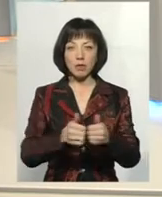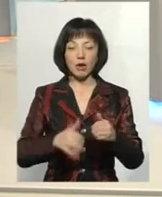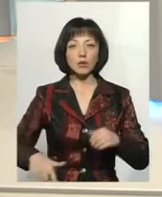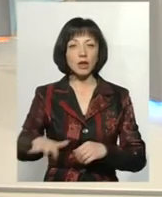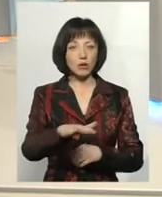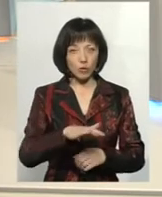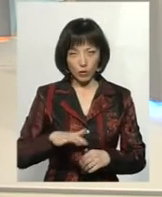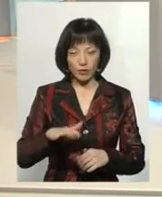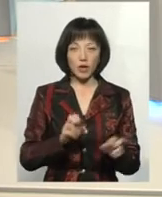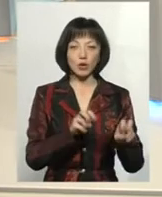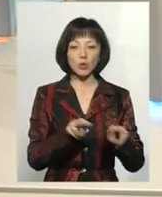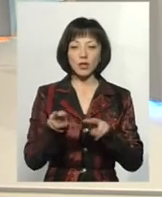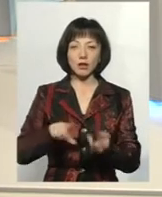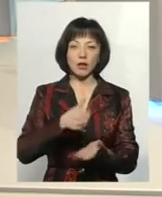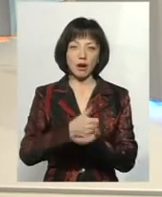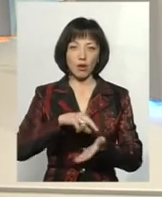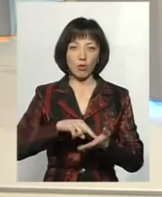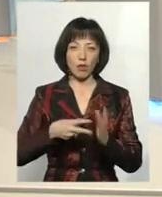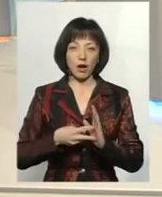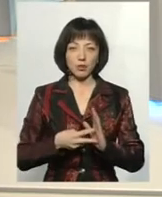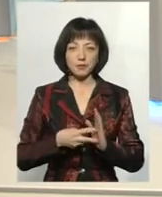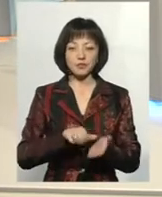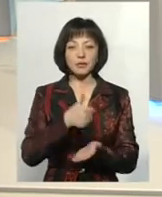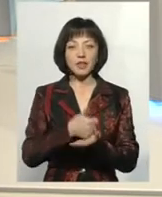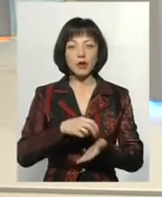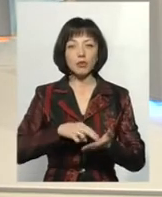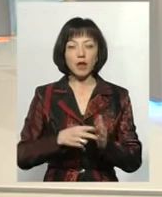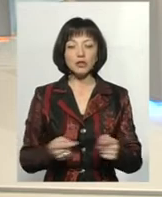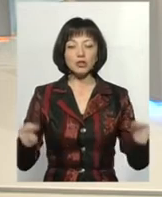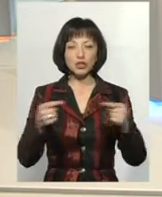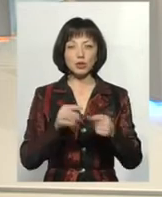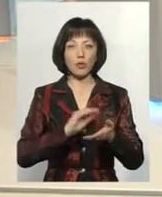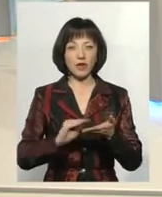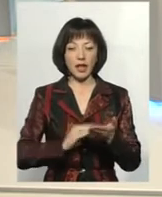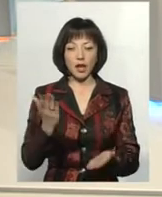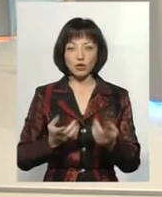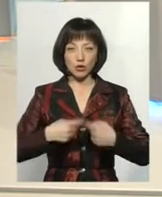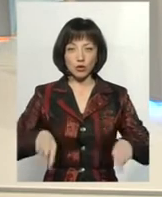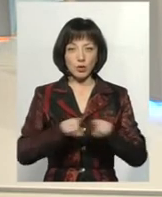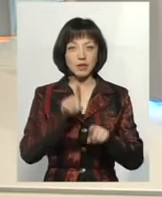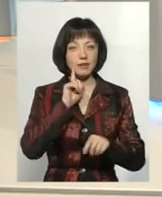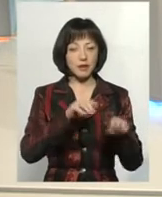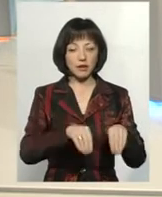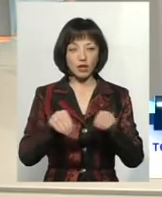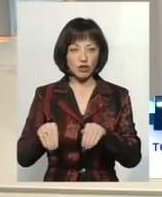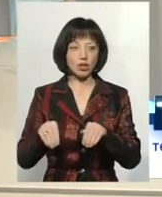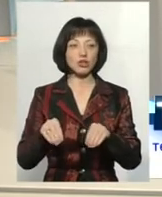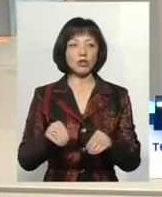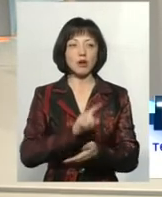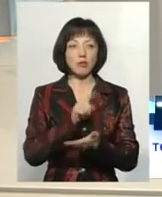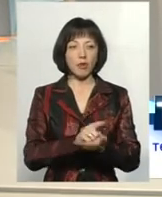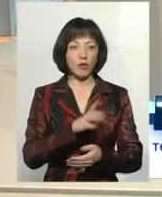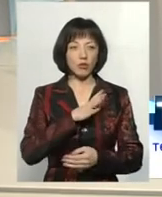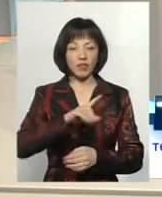територію і дотримуватися генерального плану. В генеральному плані має чітко бути визначено, якщо це зона зелених насаджень, мають